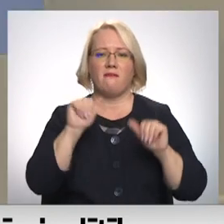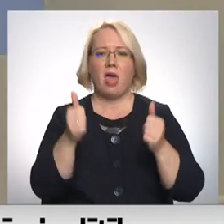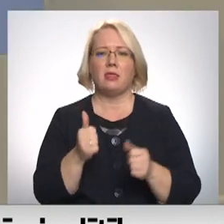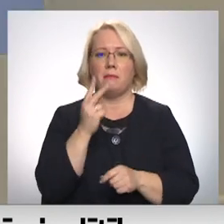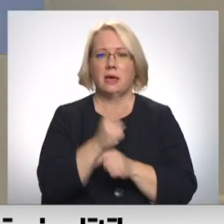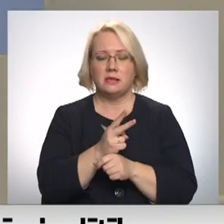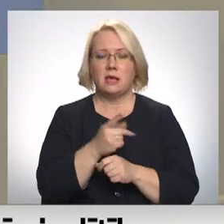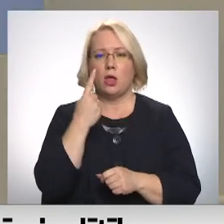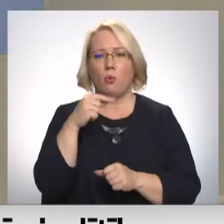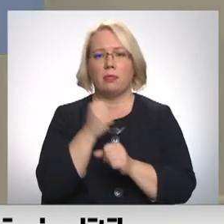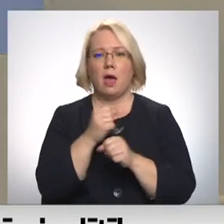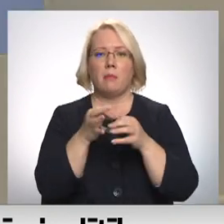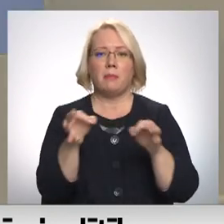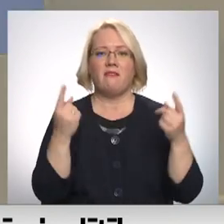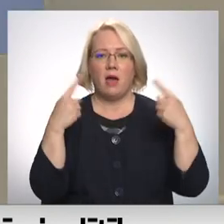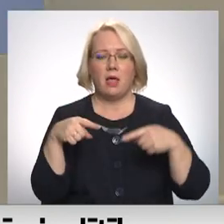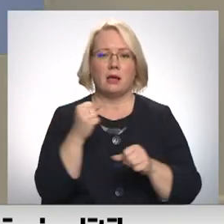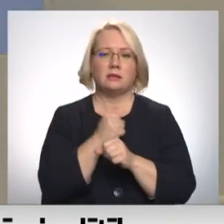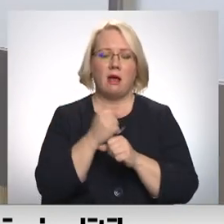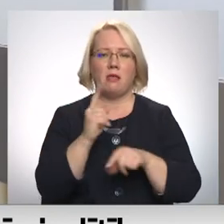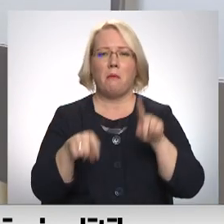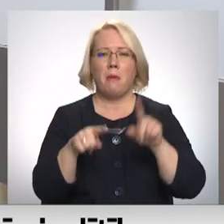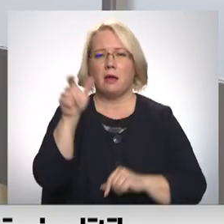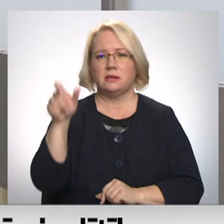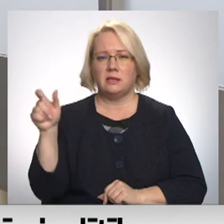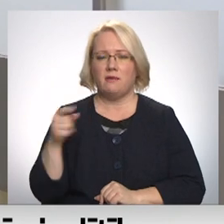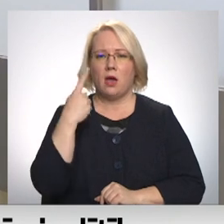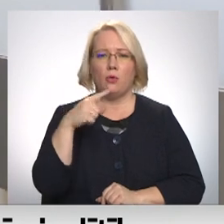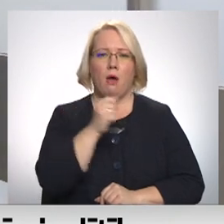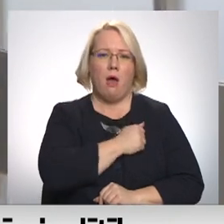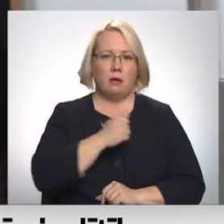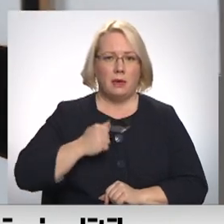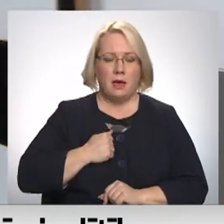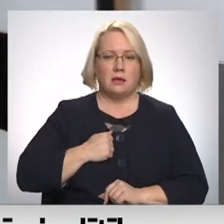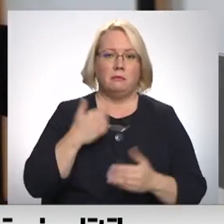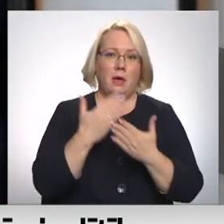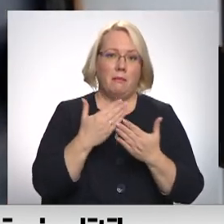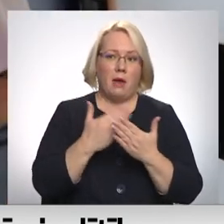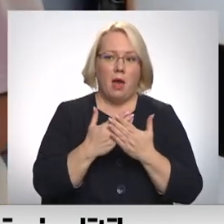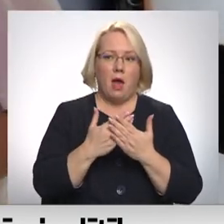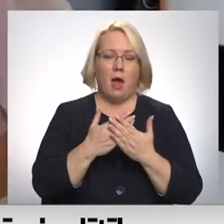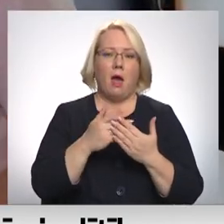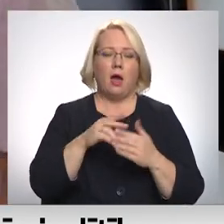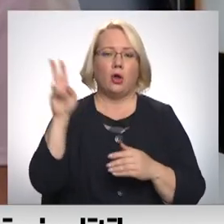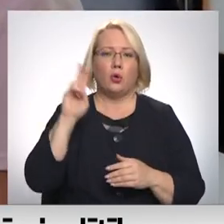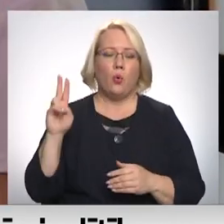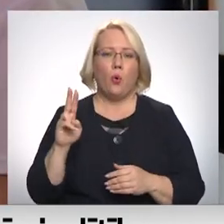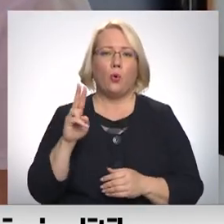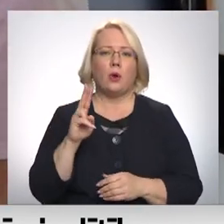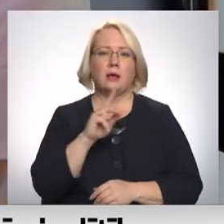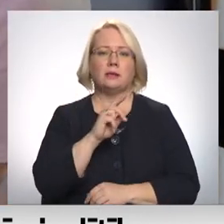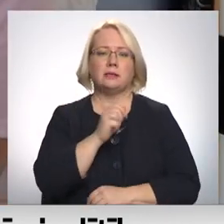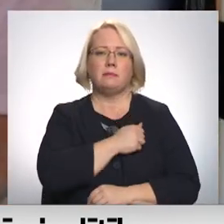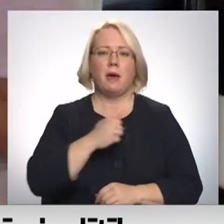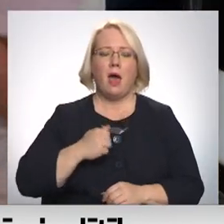No darba brīvajā laikā šeit strādā arī pāris cilvēki no nacionālajiem bruņotajiem spēkiem, piemēram, jūras spēku mācību centra medmāsa